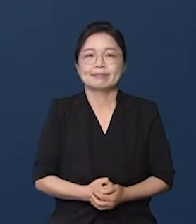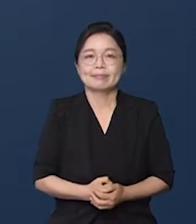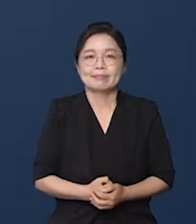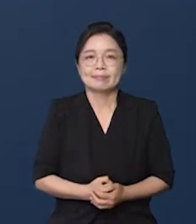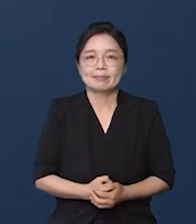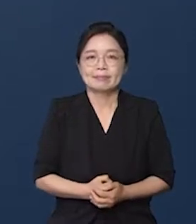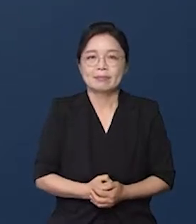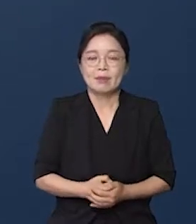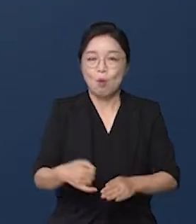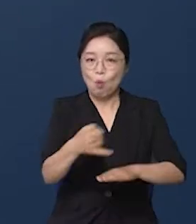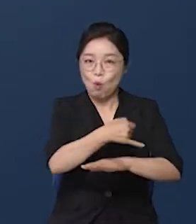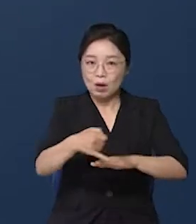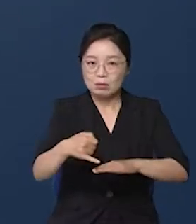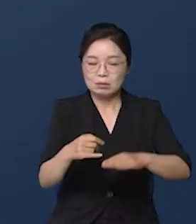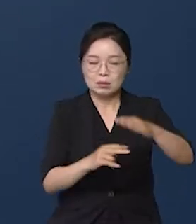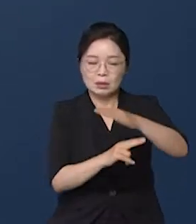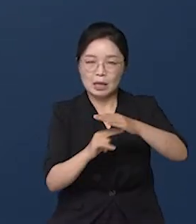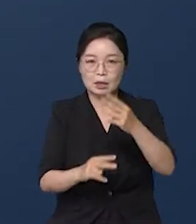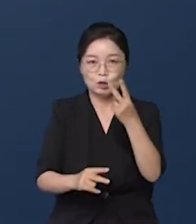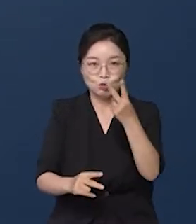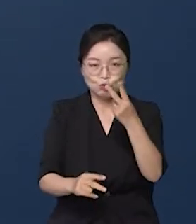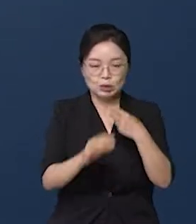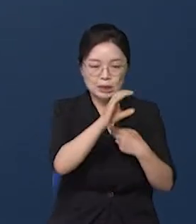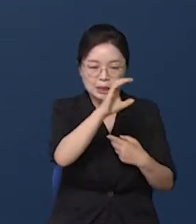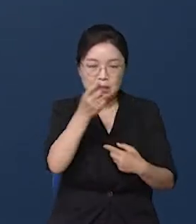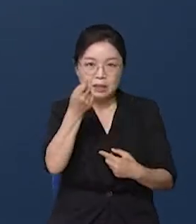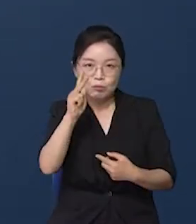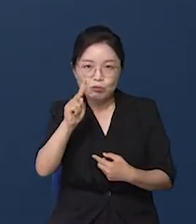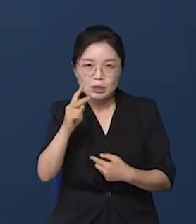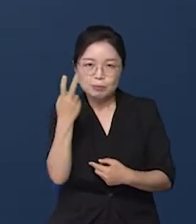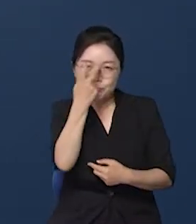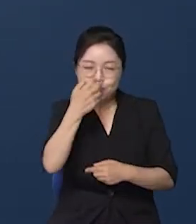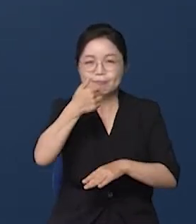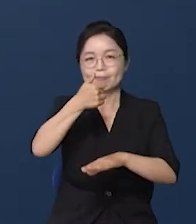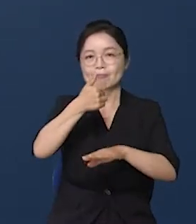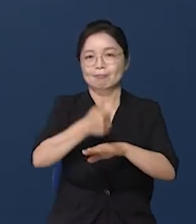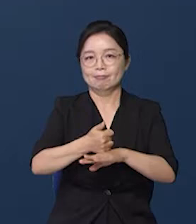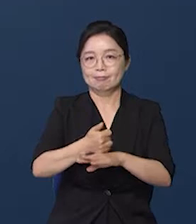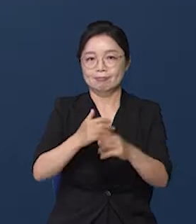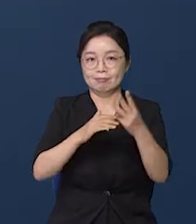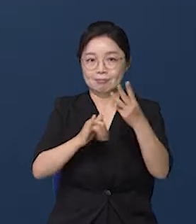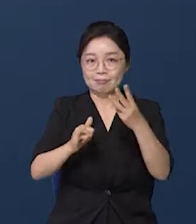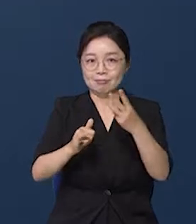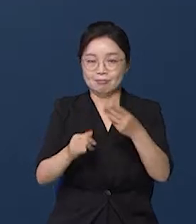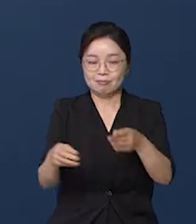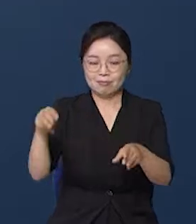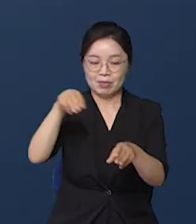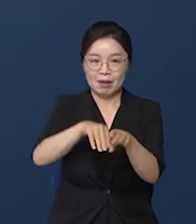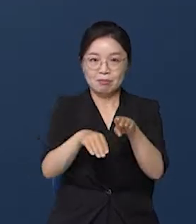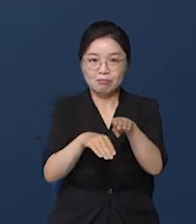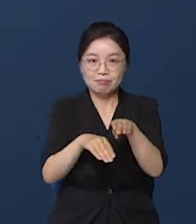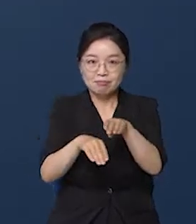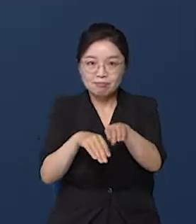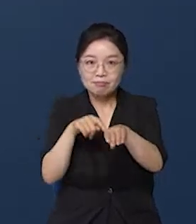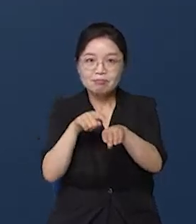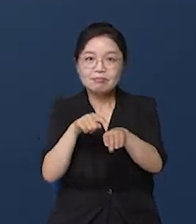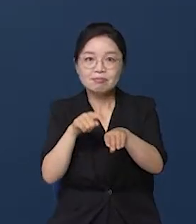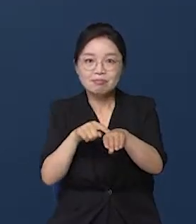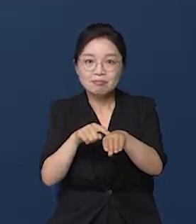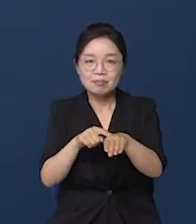KBC가 완도군을 오가는 다리 두 곳의 CCTV를 분석한 결과 일가족의 승용차가 지난달